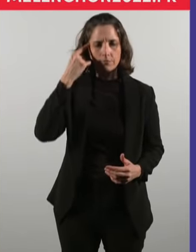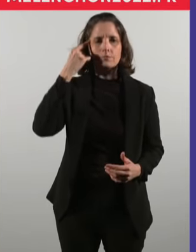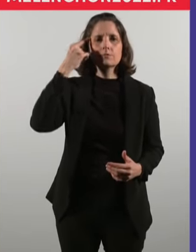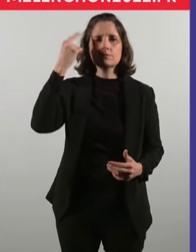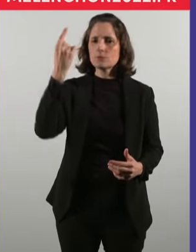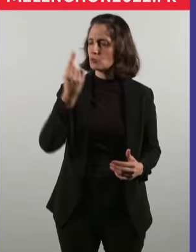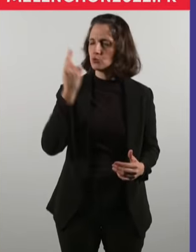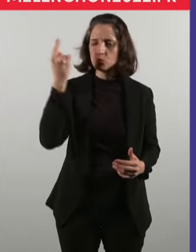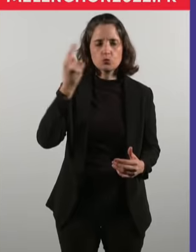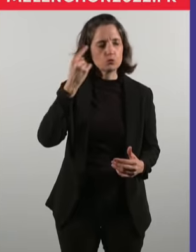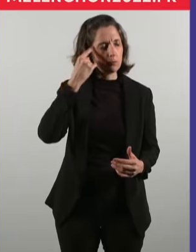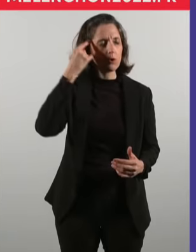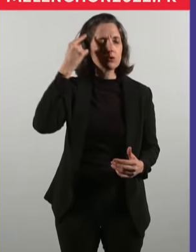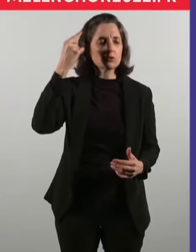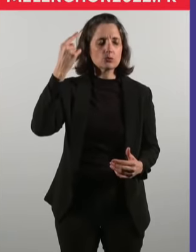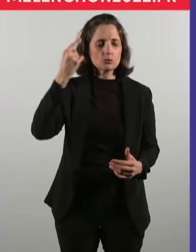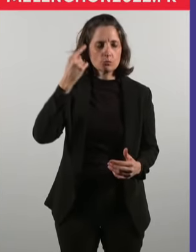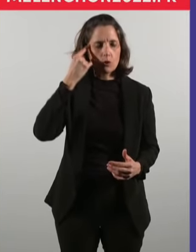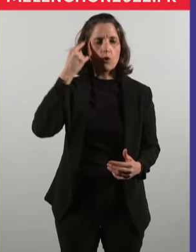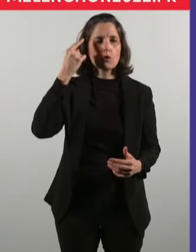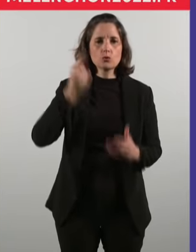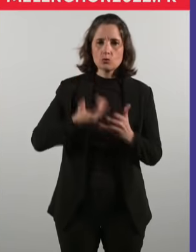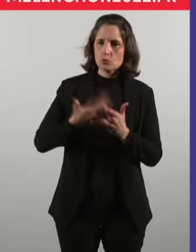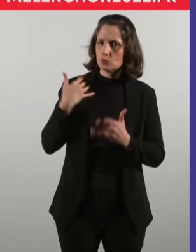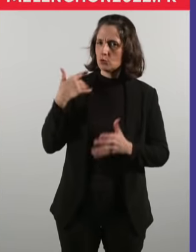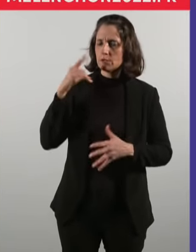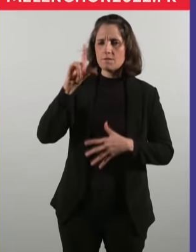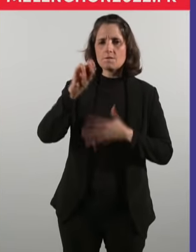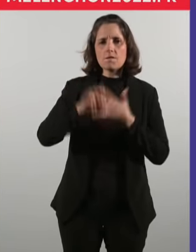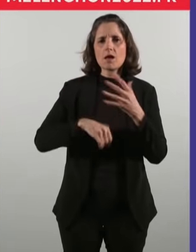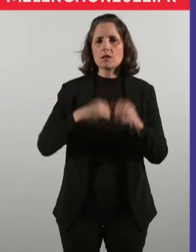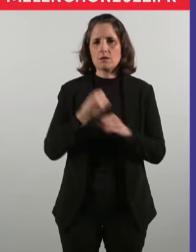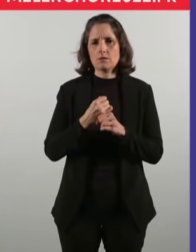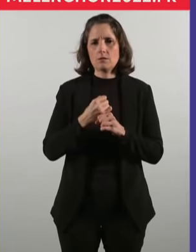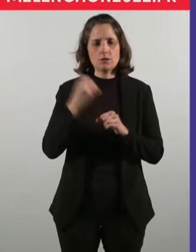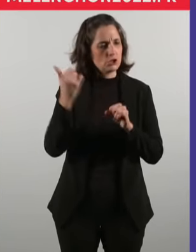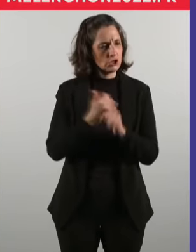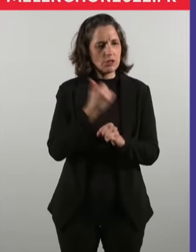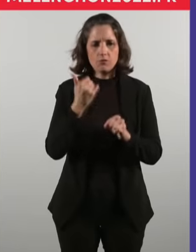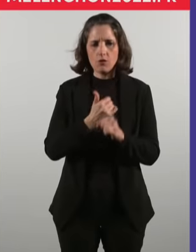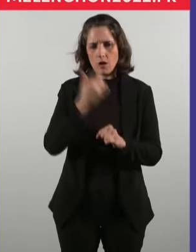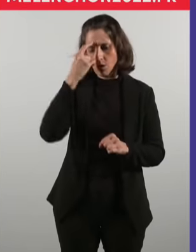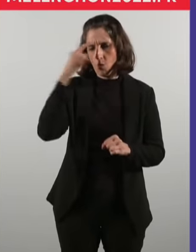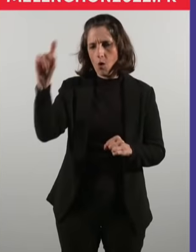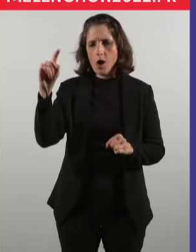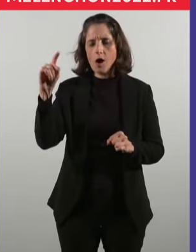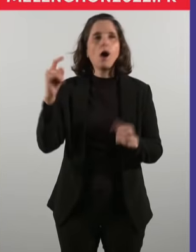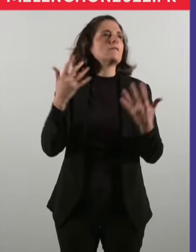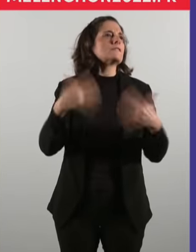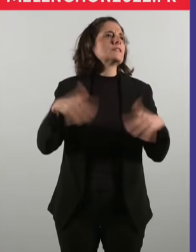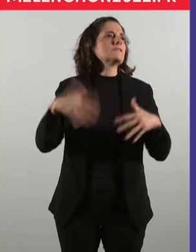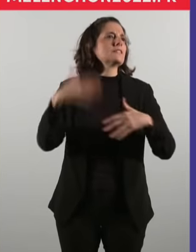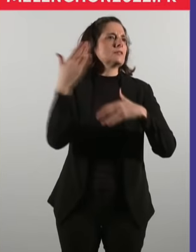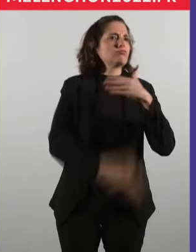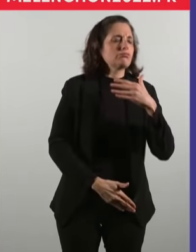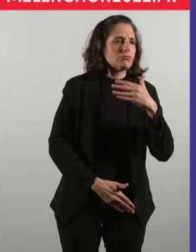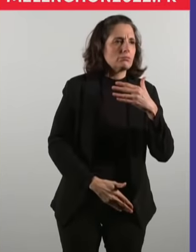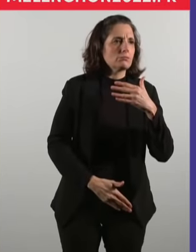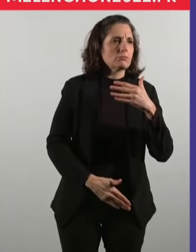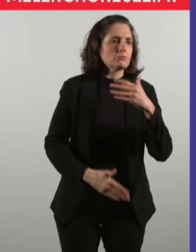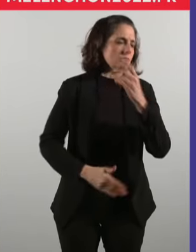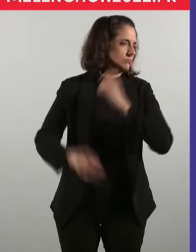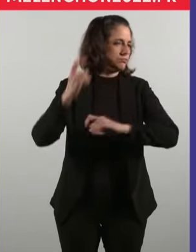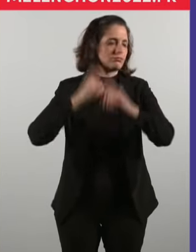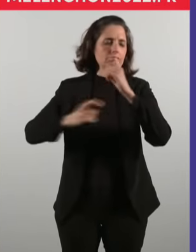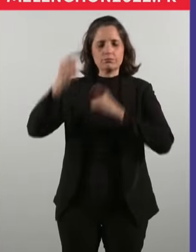temps. Depuis 20 ans, chaque fois que je crois en avoir fini avec ça, j'y reviens.